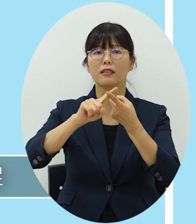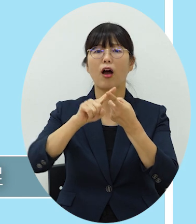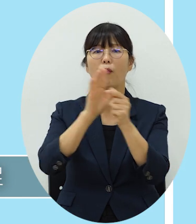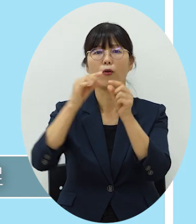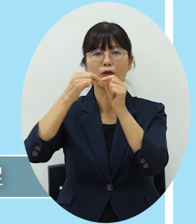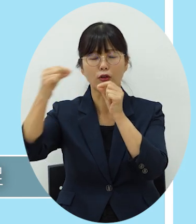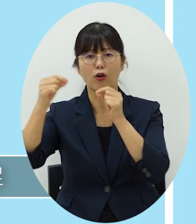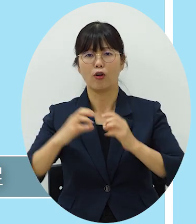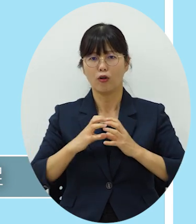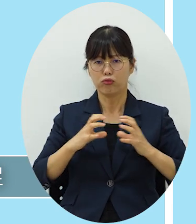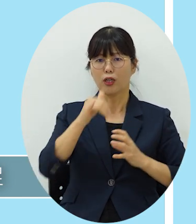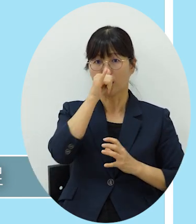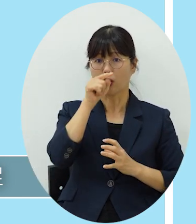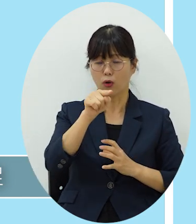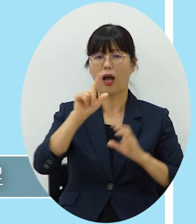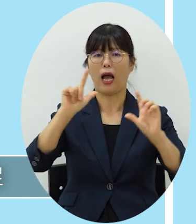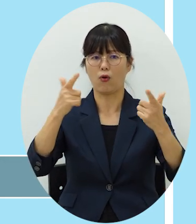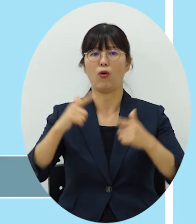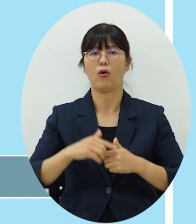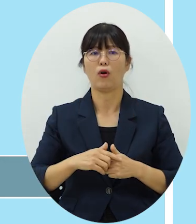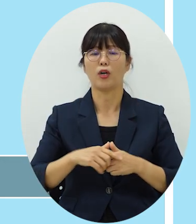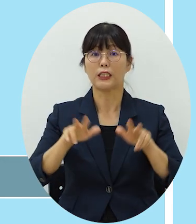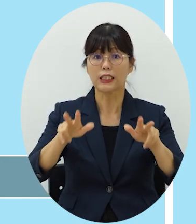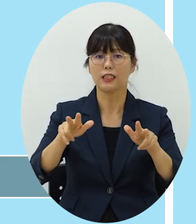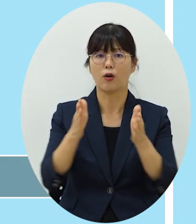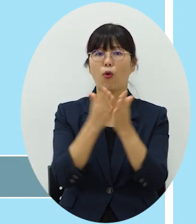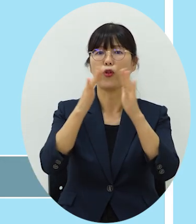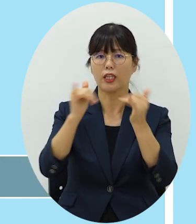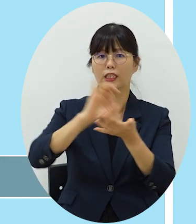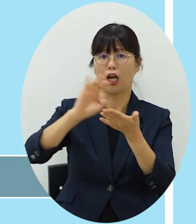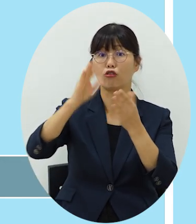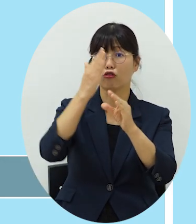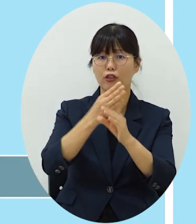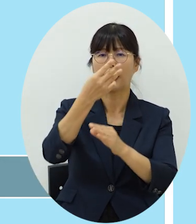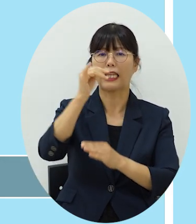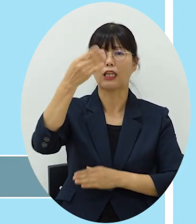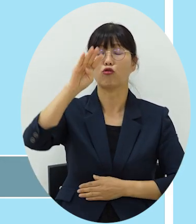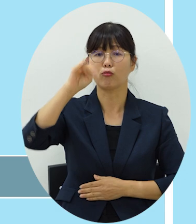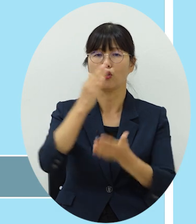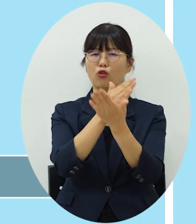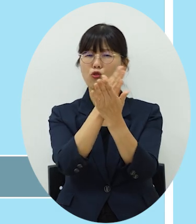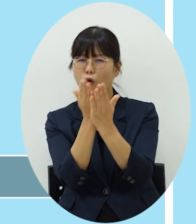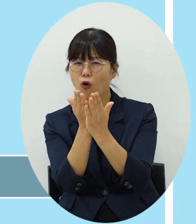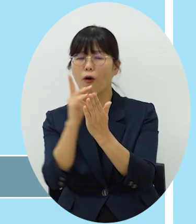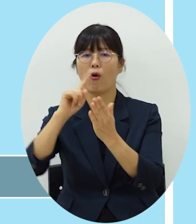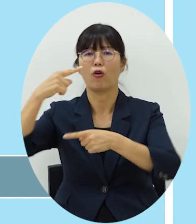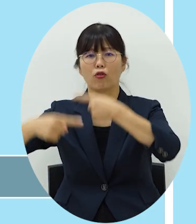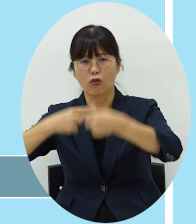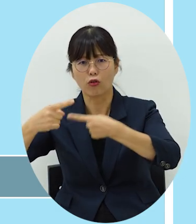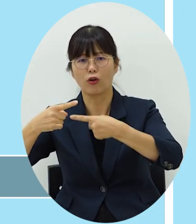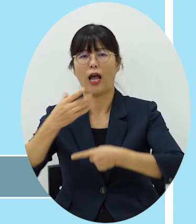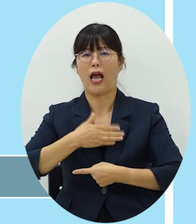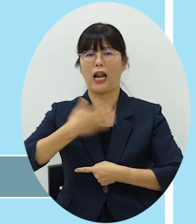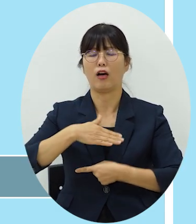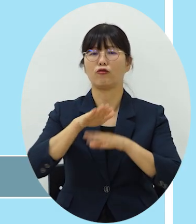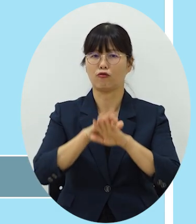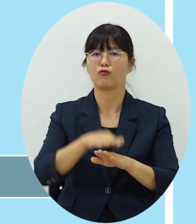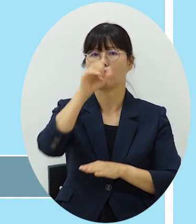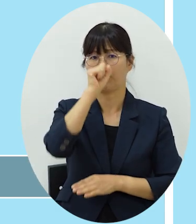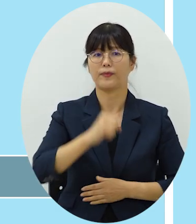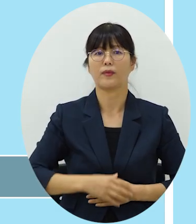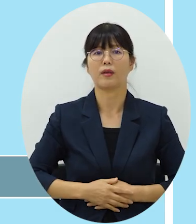보조 석션줄이나 풍선이 있는 것은 아니므로 현재 본인이 사용 중인 T튜브의 종류와 교환 주기를 알아두는 것이